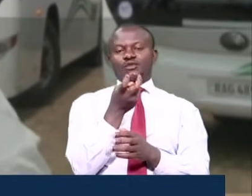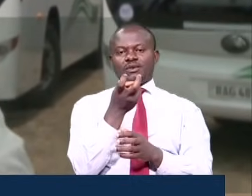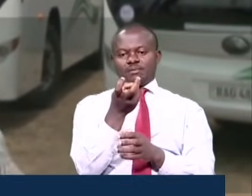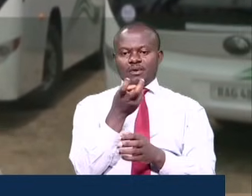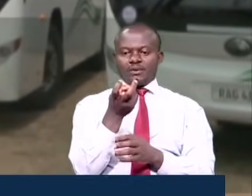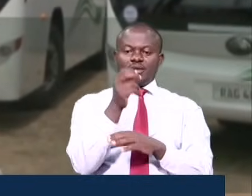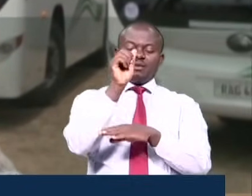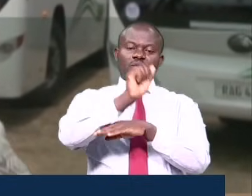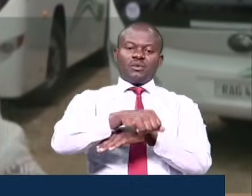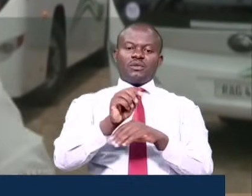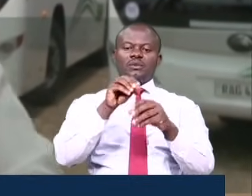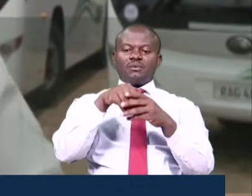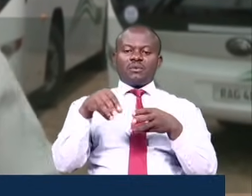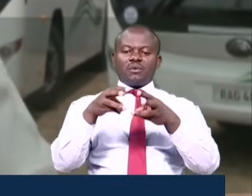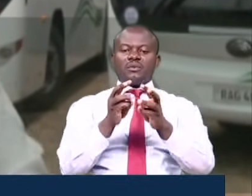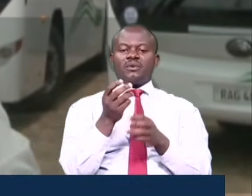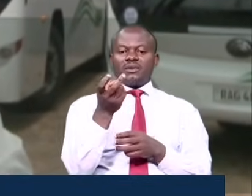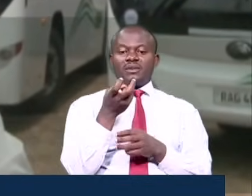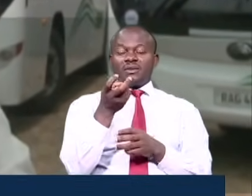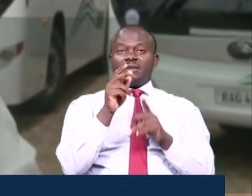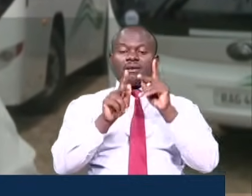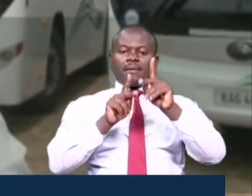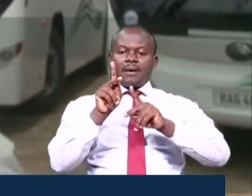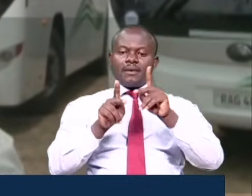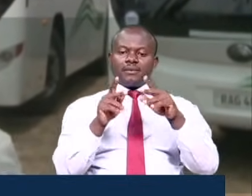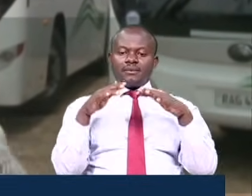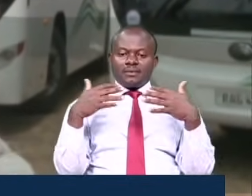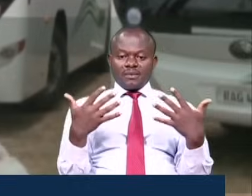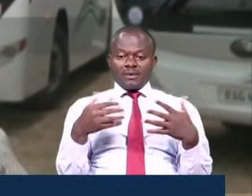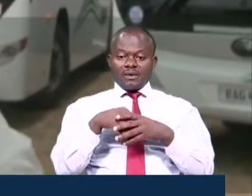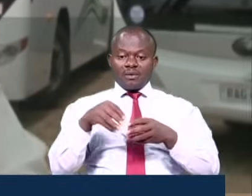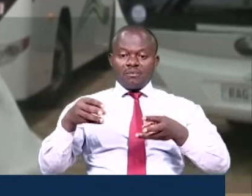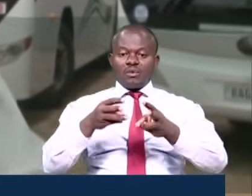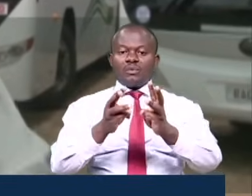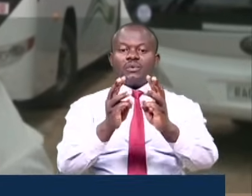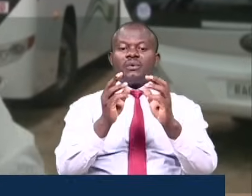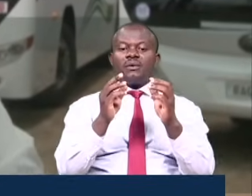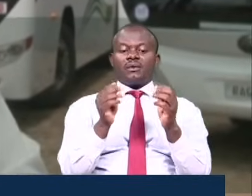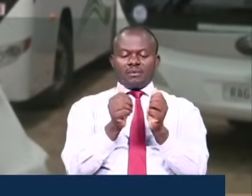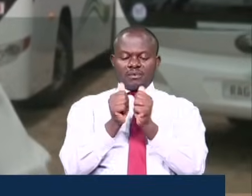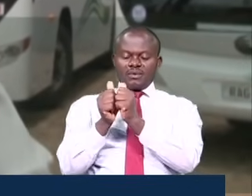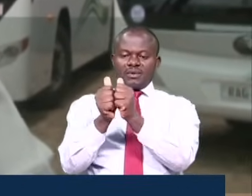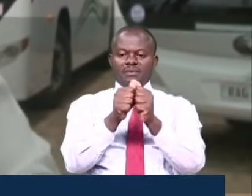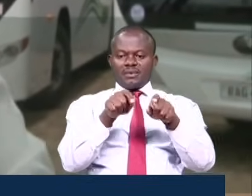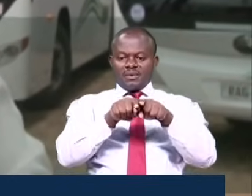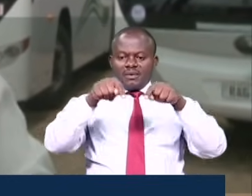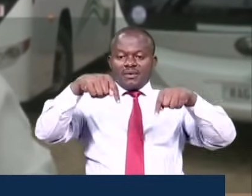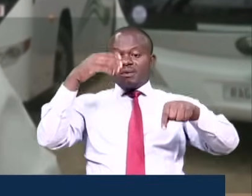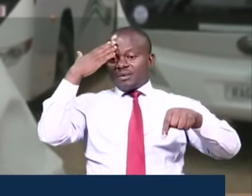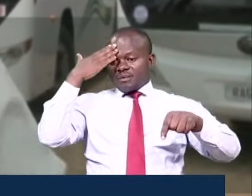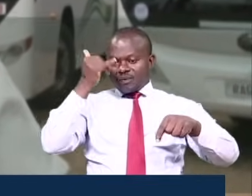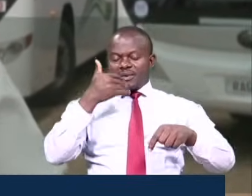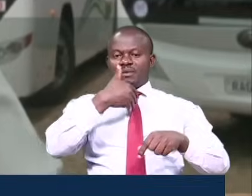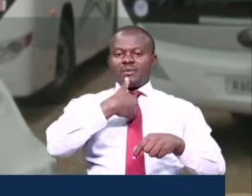turusheho kuyoboka uburyo bwo gutwara abagenzi mu buryo buri hamwe nkuko kuko